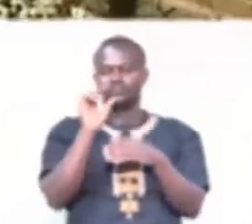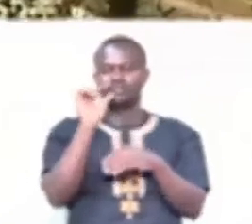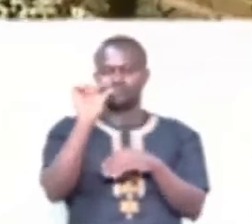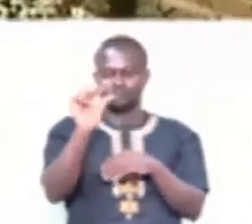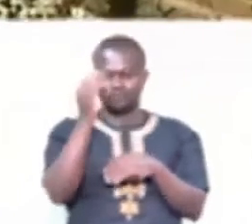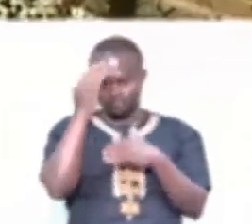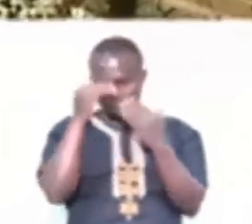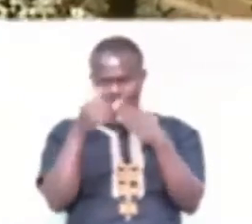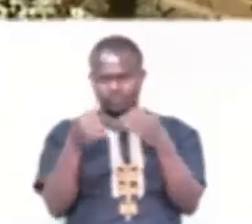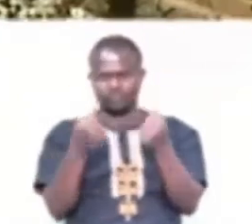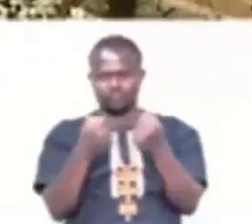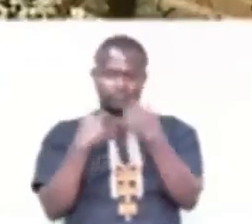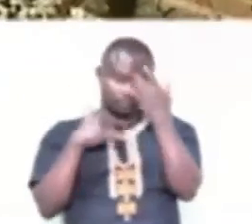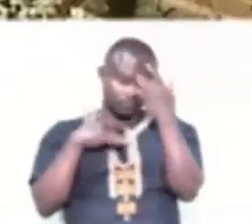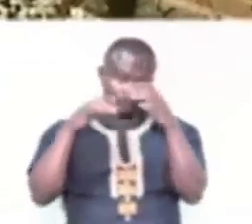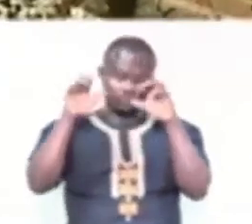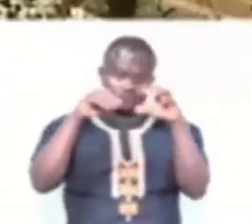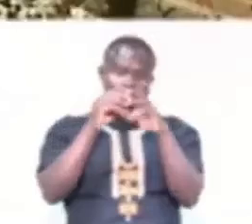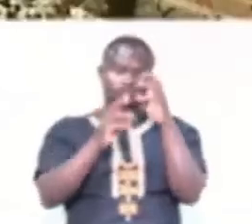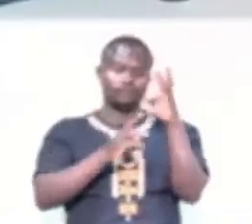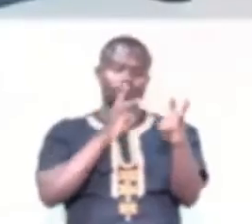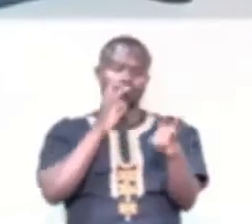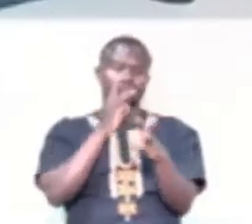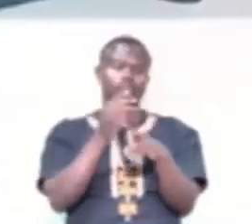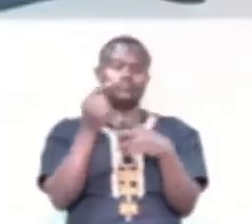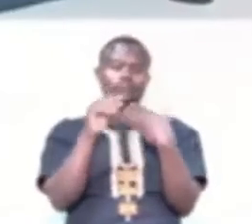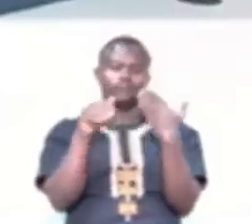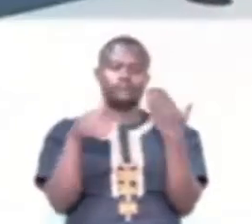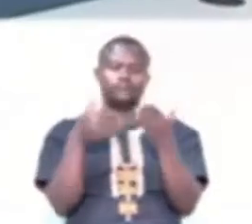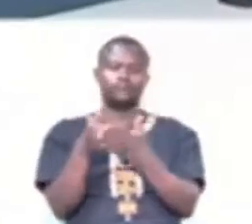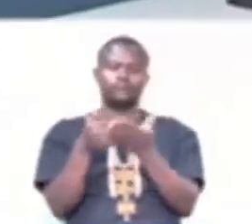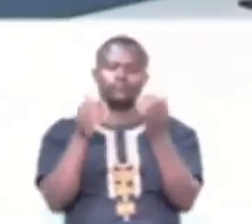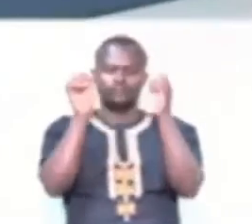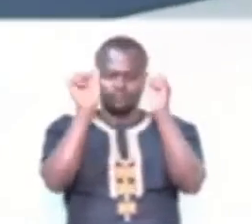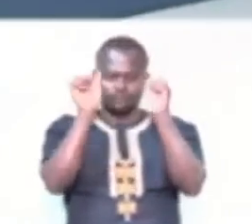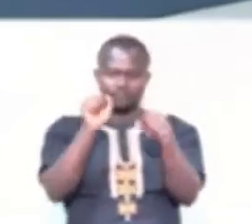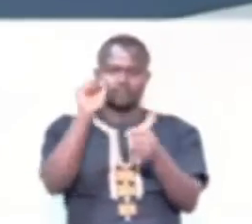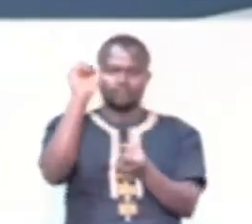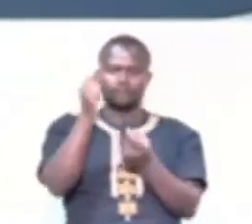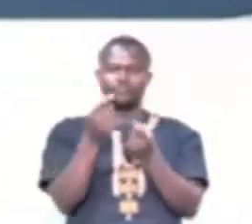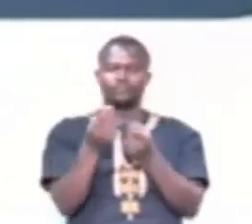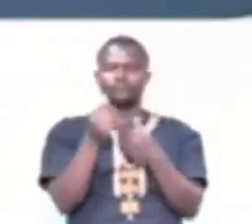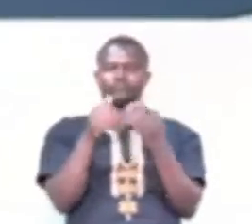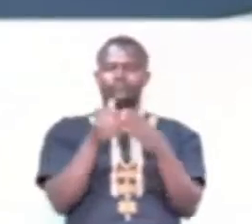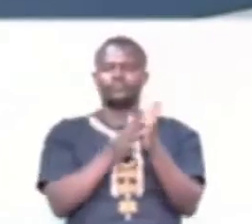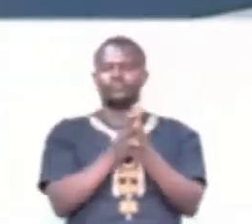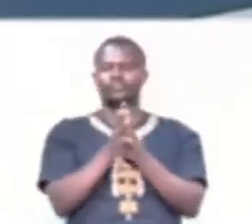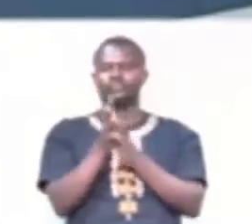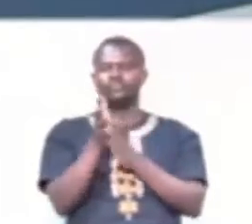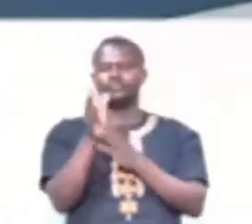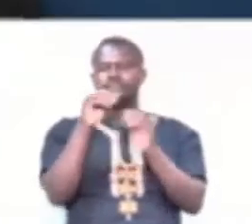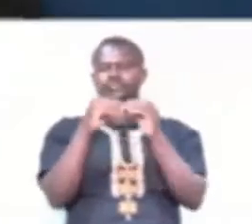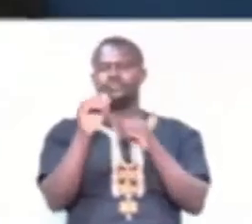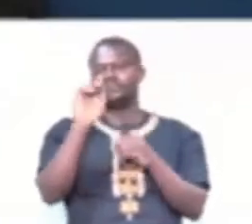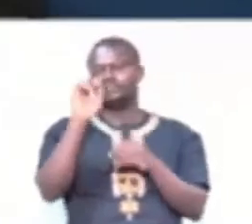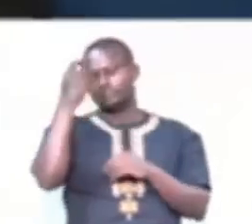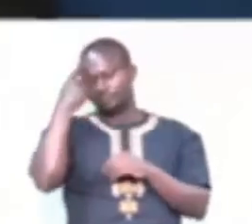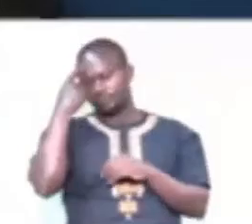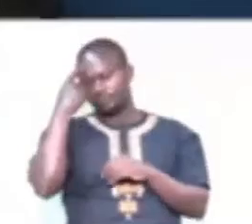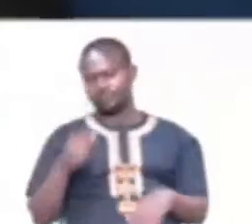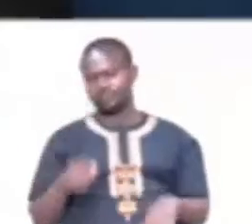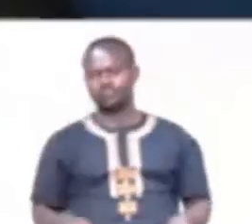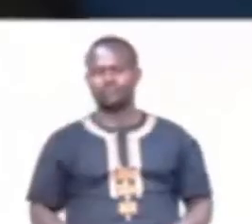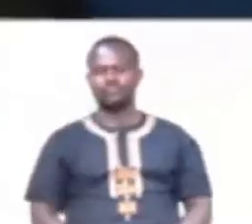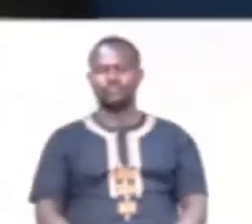kubera ingaruka z'icyorezo hirya no hino ku isi. Ibyo byose bikaba bishobora kugabanya amafaranga yinjira mu isanduku ya leta.